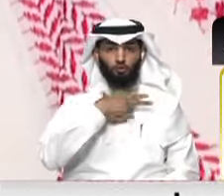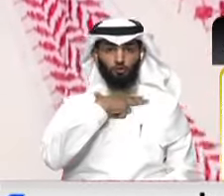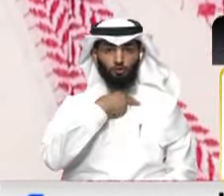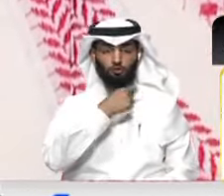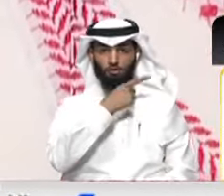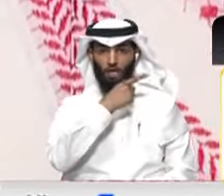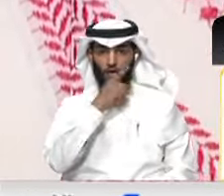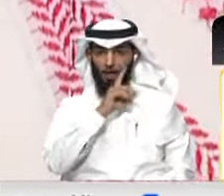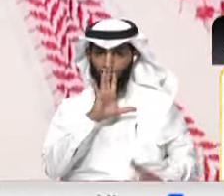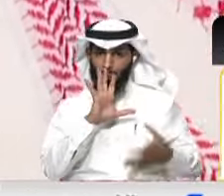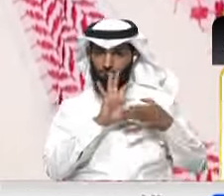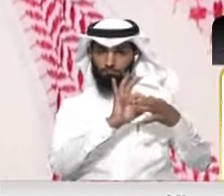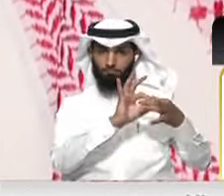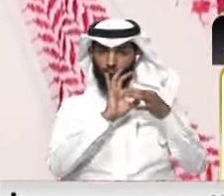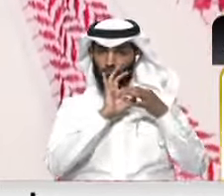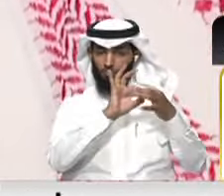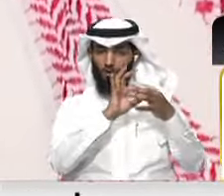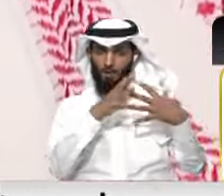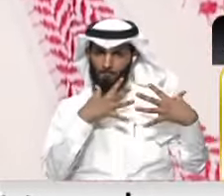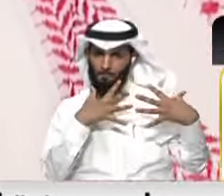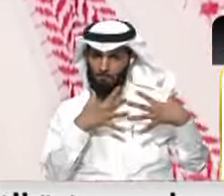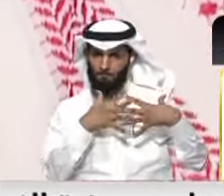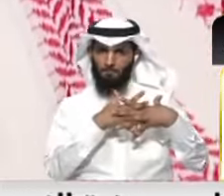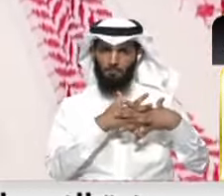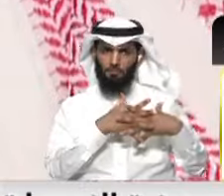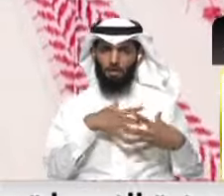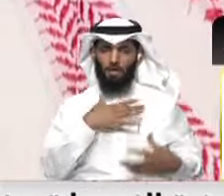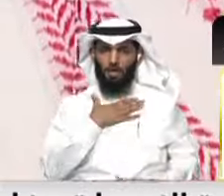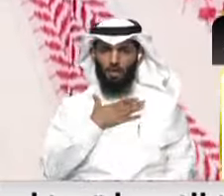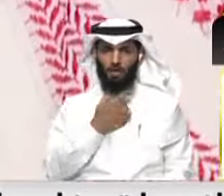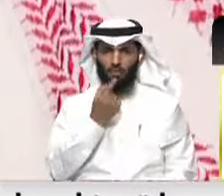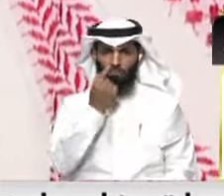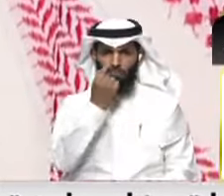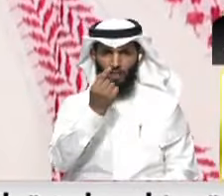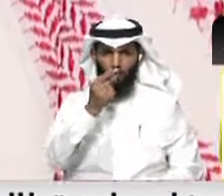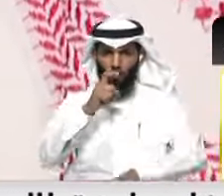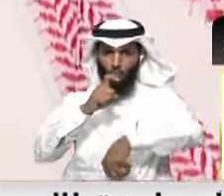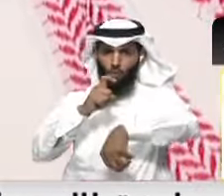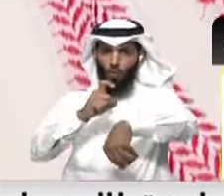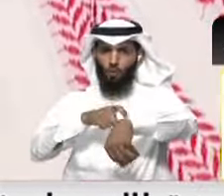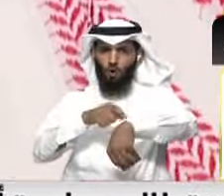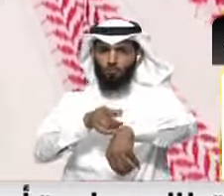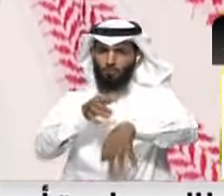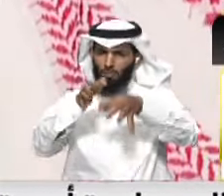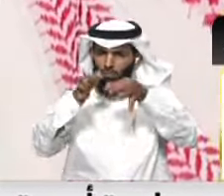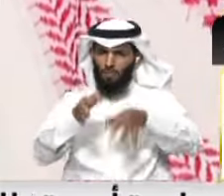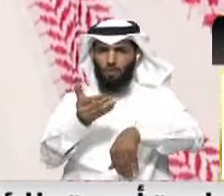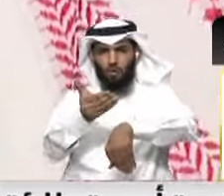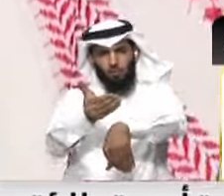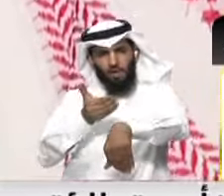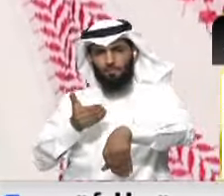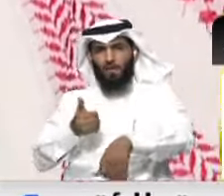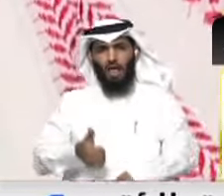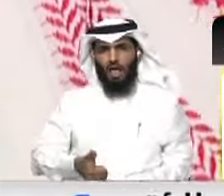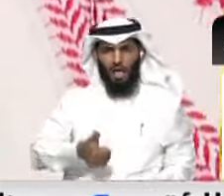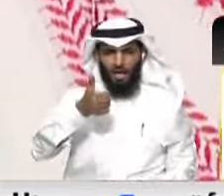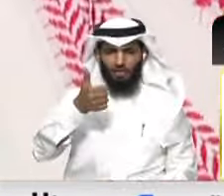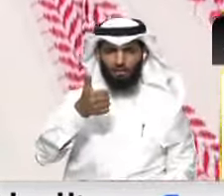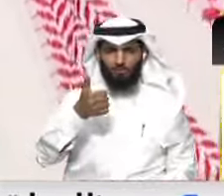في تفويج الحج نطلب من الكل الحضور في وقت كافي، التزام بجميع الشروط والأحكام